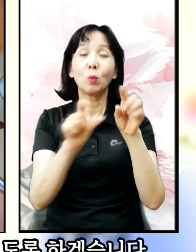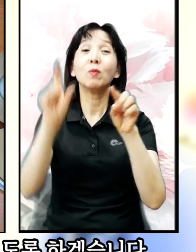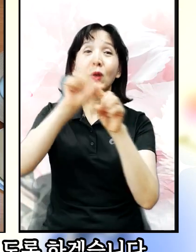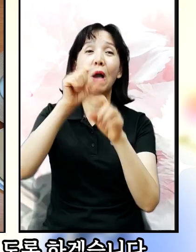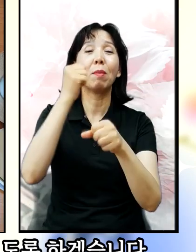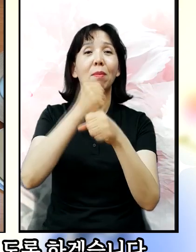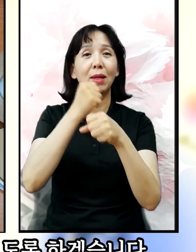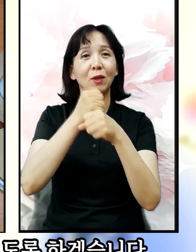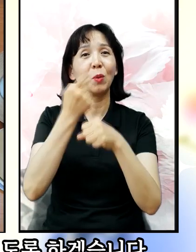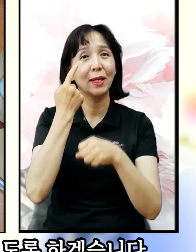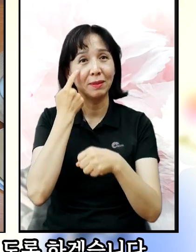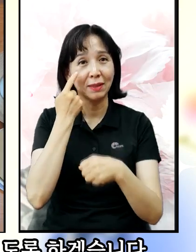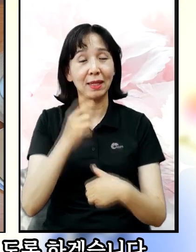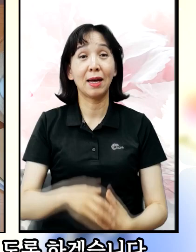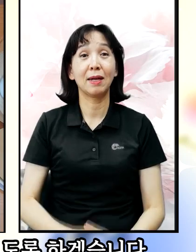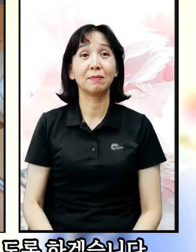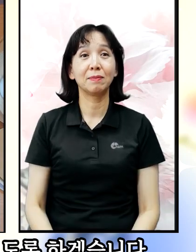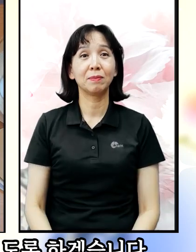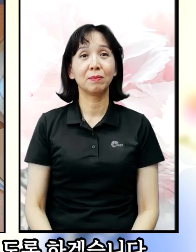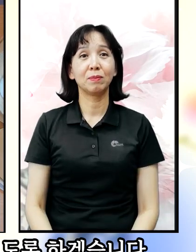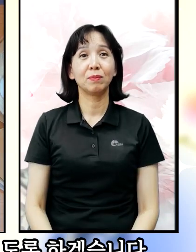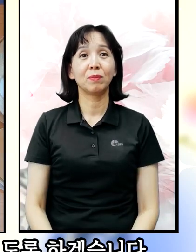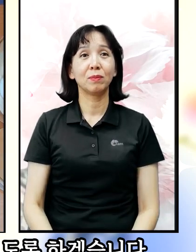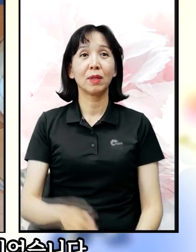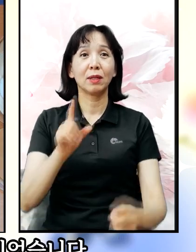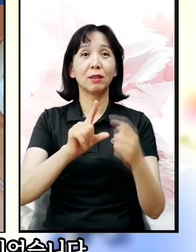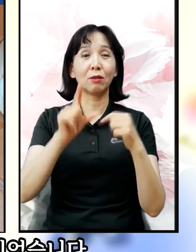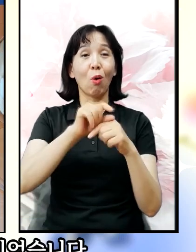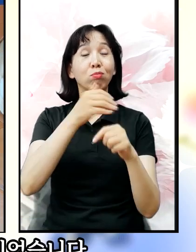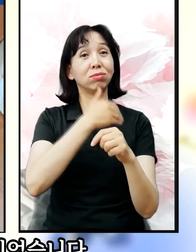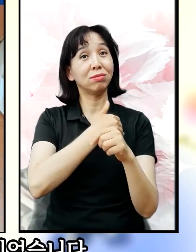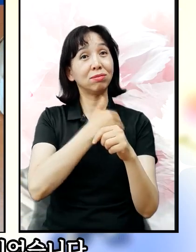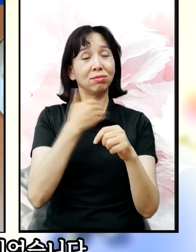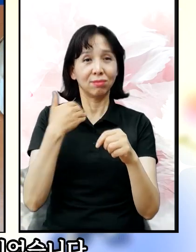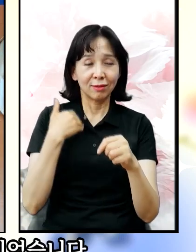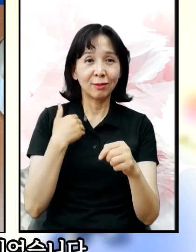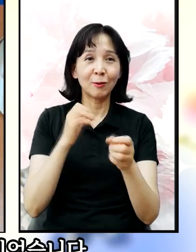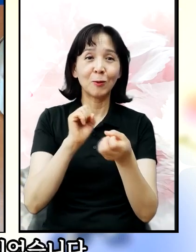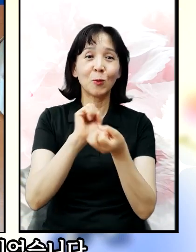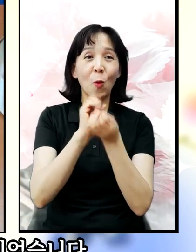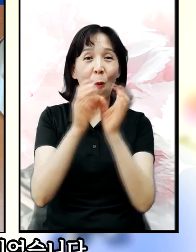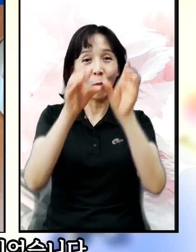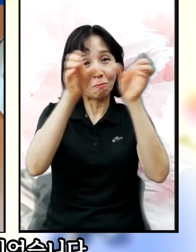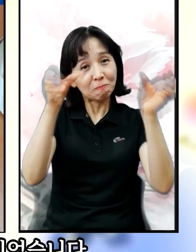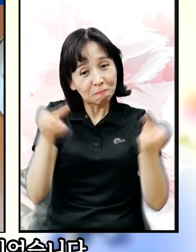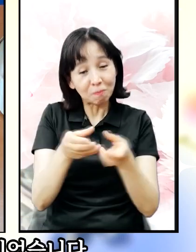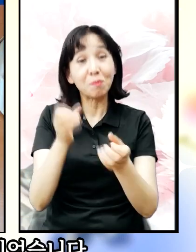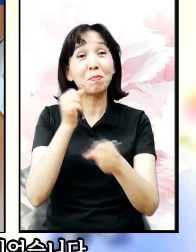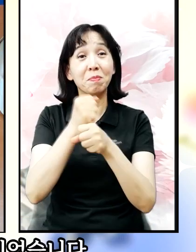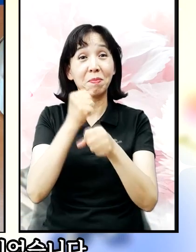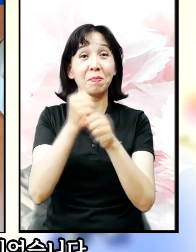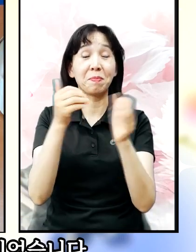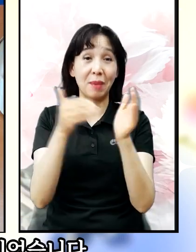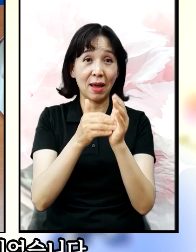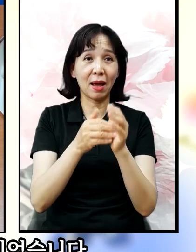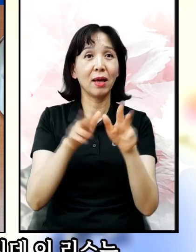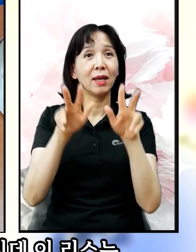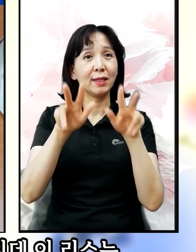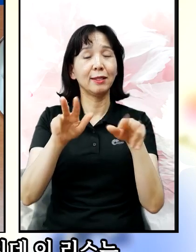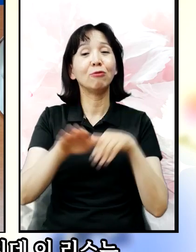조금만 추가를 해 보도록 하겠습니다. 조금 더 풍성한 리스가 완성이